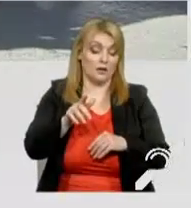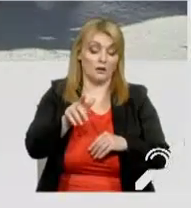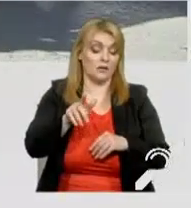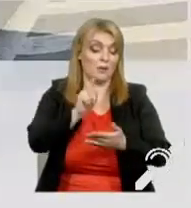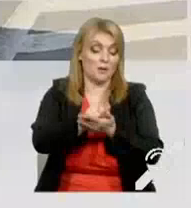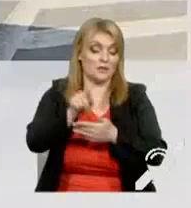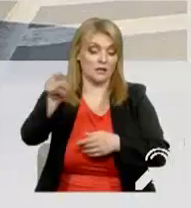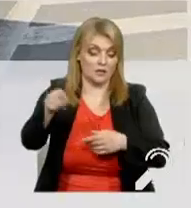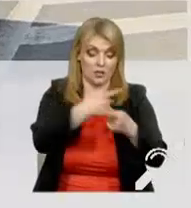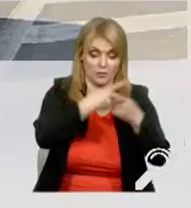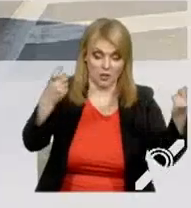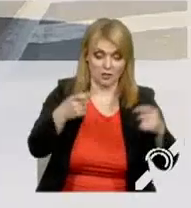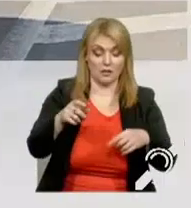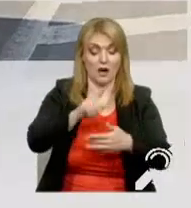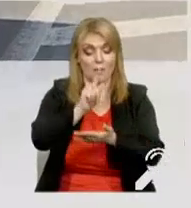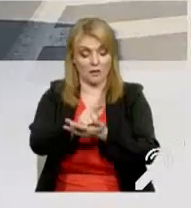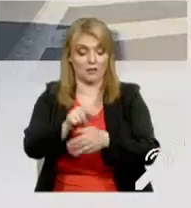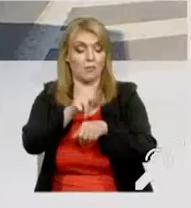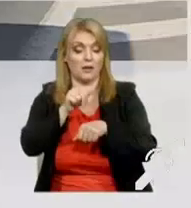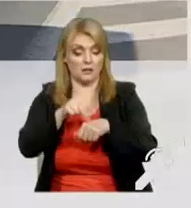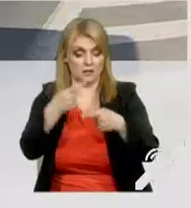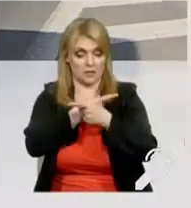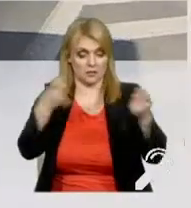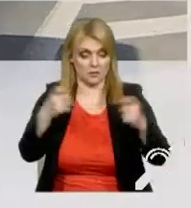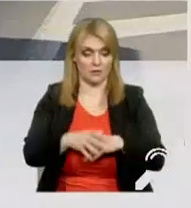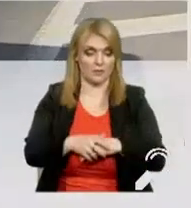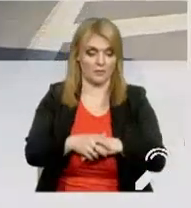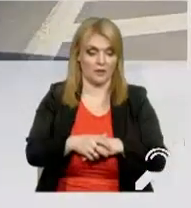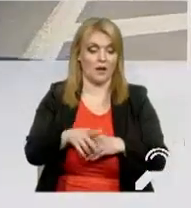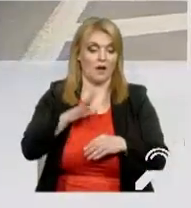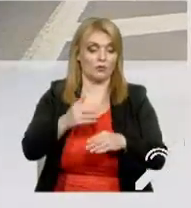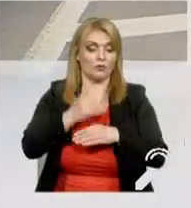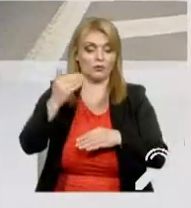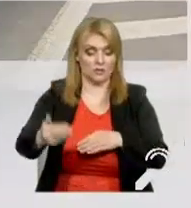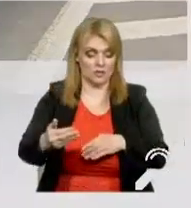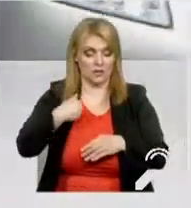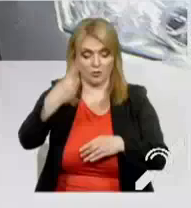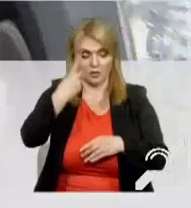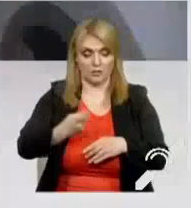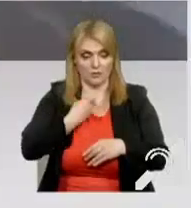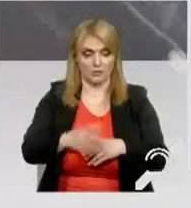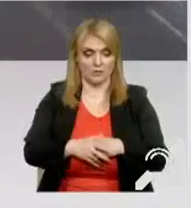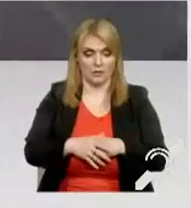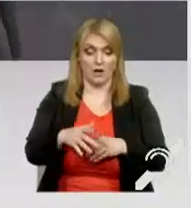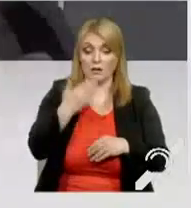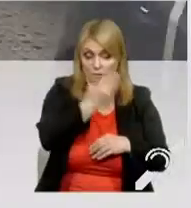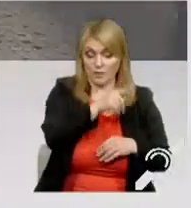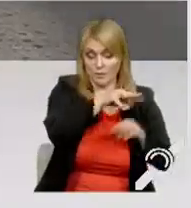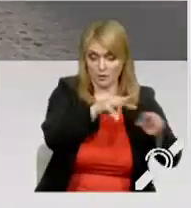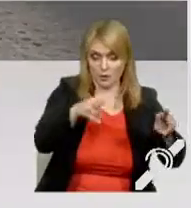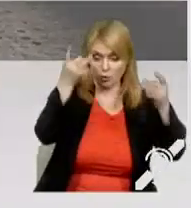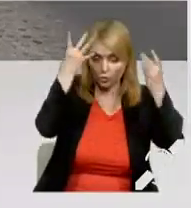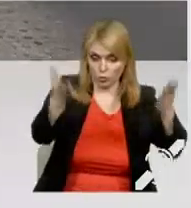Poliției și Ministerului Culturii. Au fost controlieri avizate către celelalte autorități. Trebuia să-și Ministerul Culturii și au